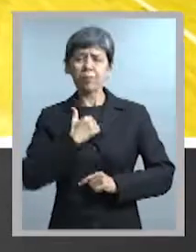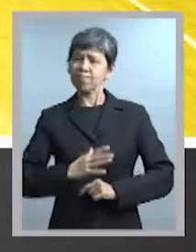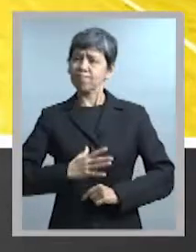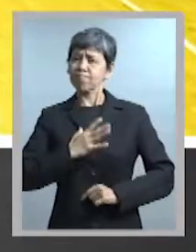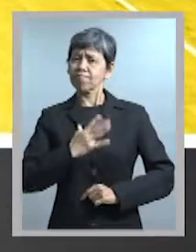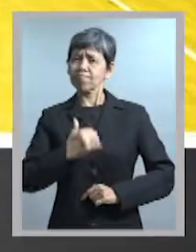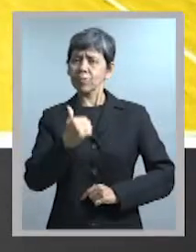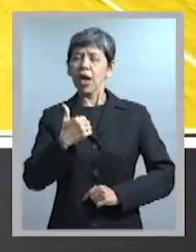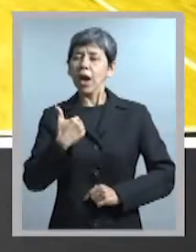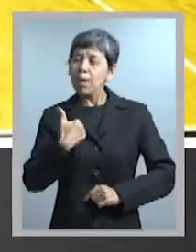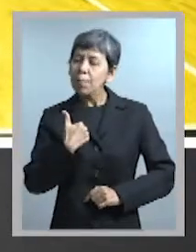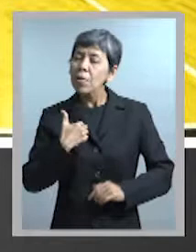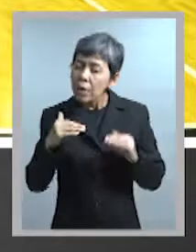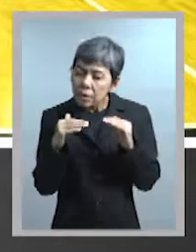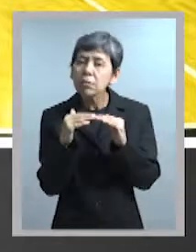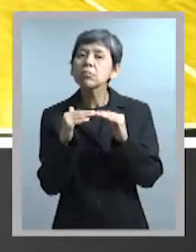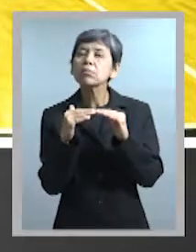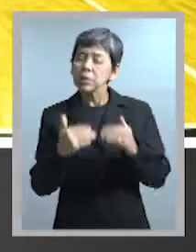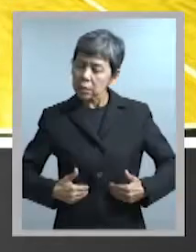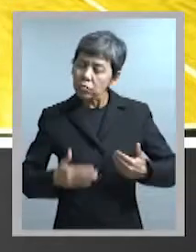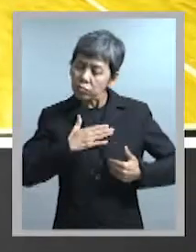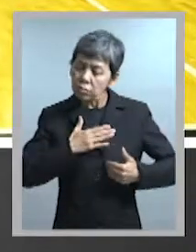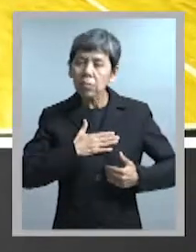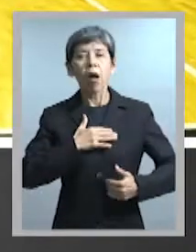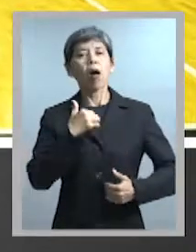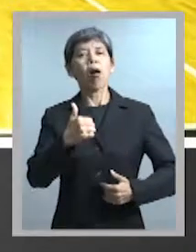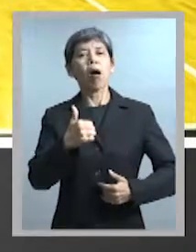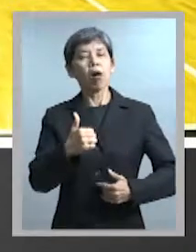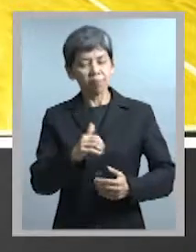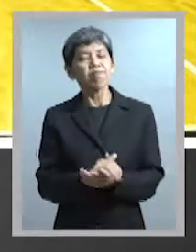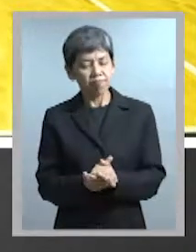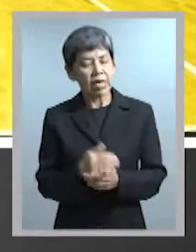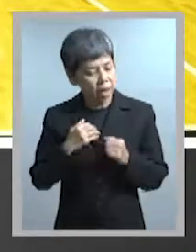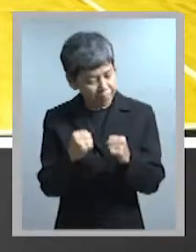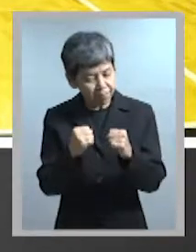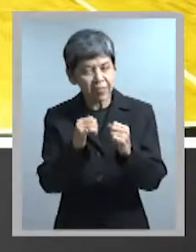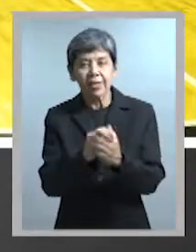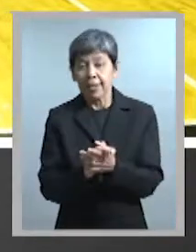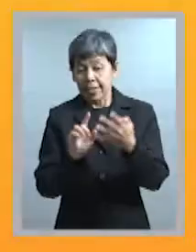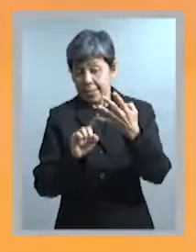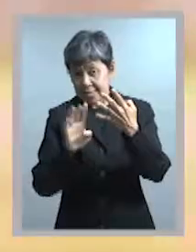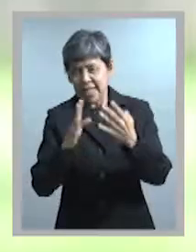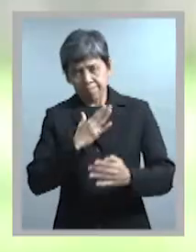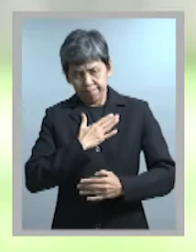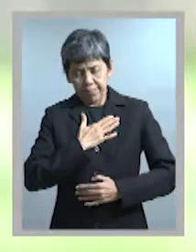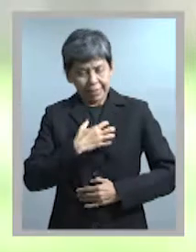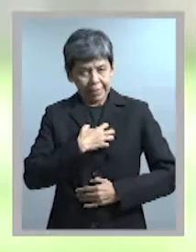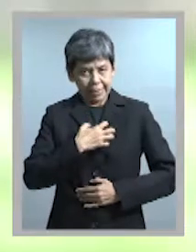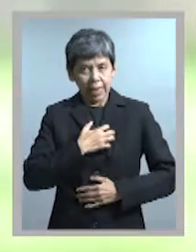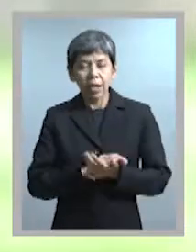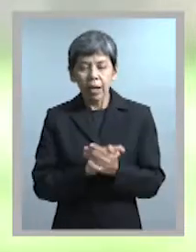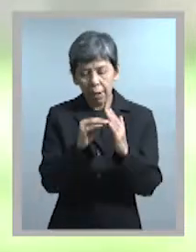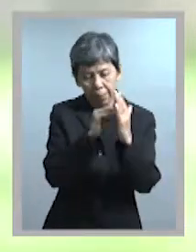เองแล้วเขามีศักดิ์ศ ร ีแล้วเขาก็มีสิทธิ์ที่จะเลือกชีวิตของเขาเอง เพรา ะน ั้ น มีความพยายาม เราพยายาม น ะโปรโมทเรื่องนี้เรื่องที่4ก็คือเราต้อง